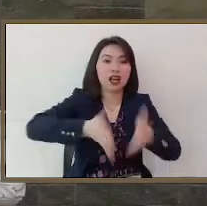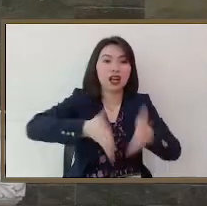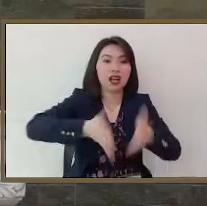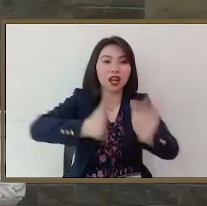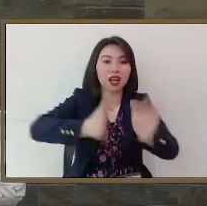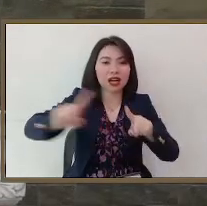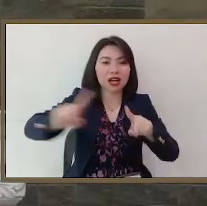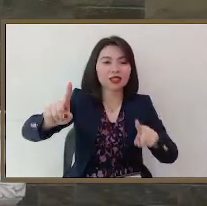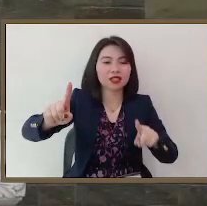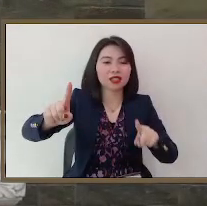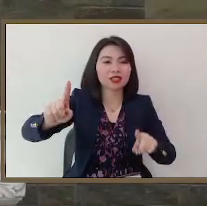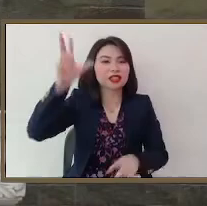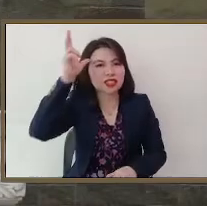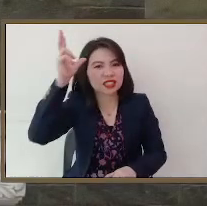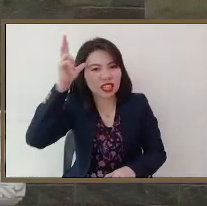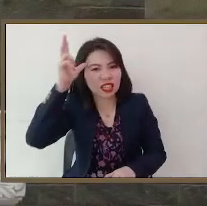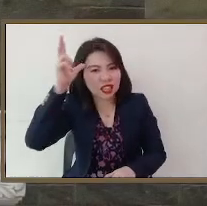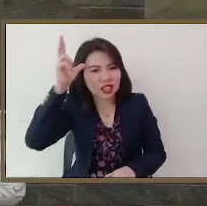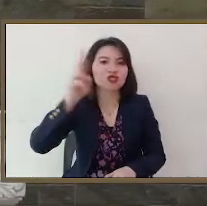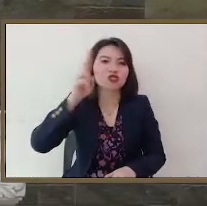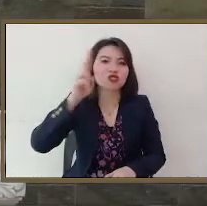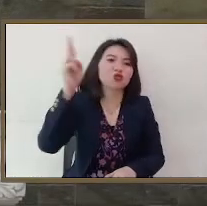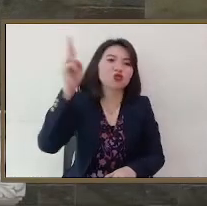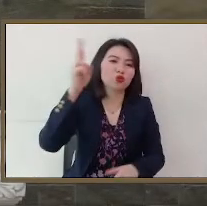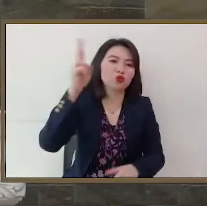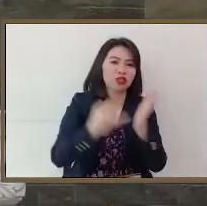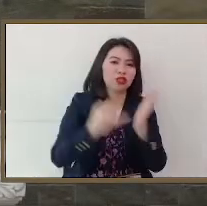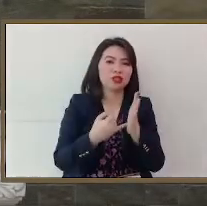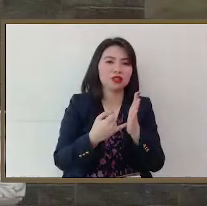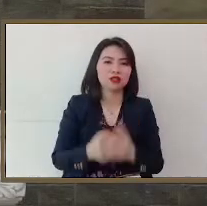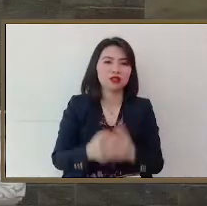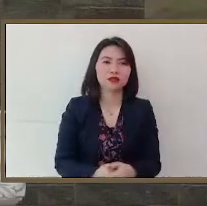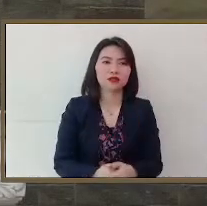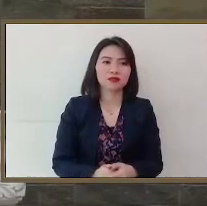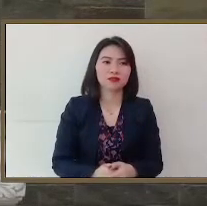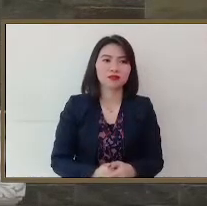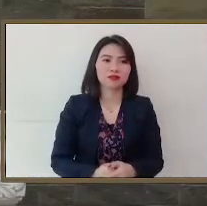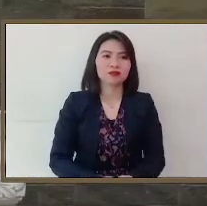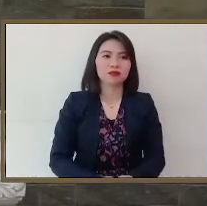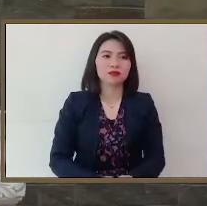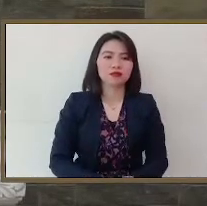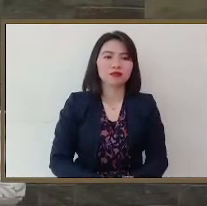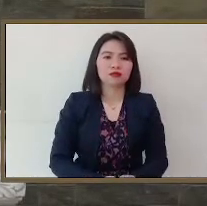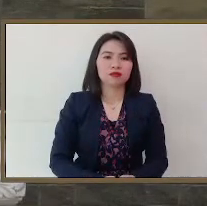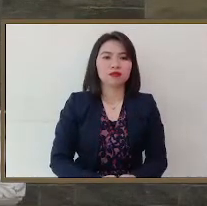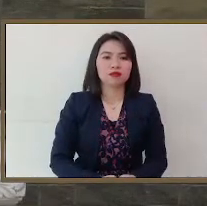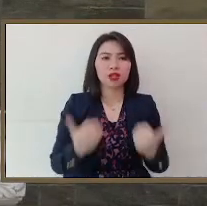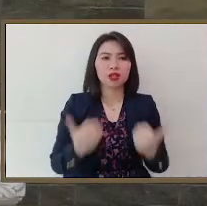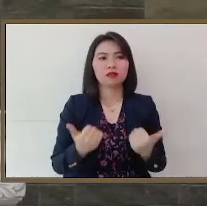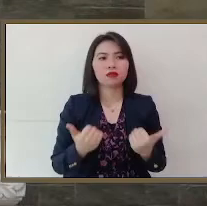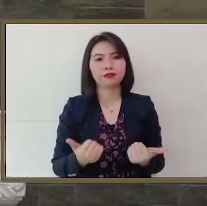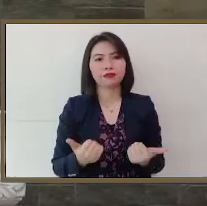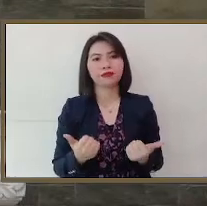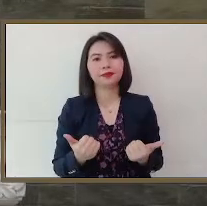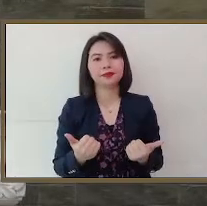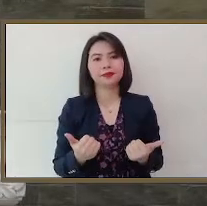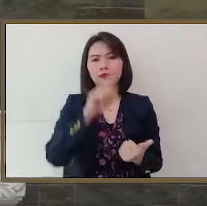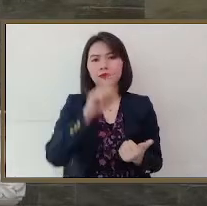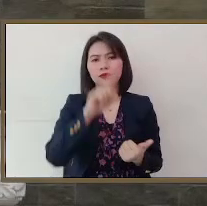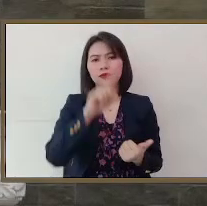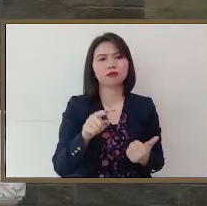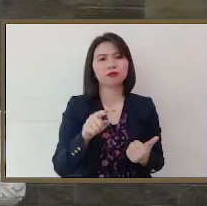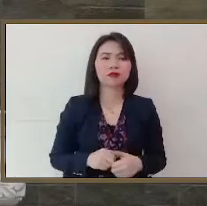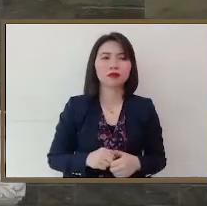demonically orchestrated. You see? May I ask you a question? Kaya sabi ko po sa inyo